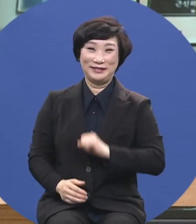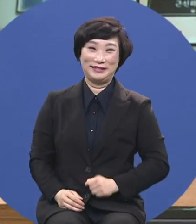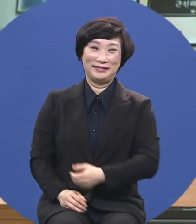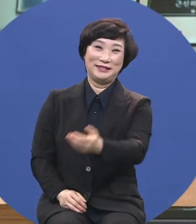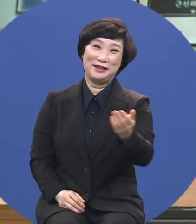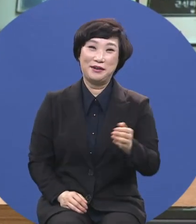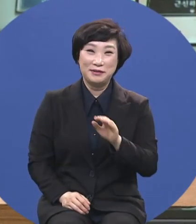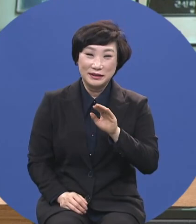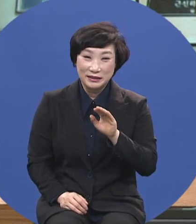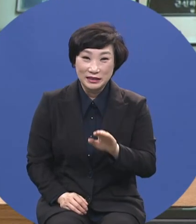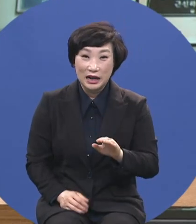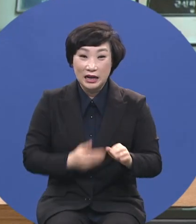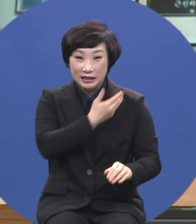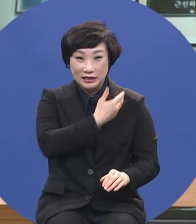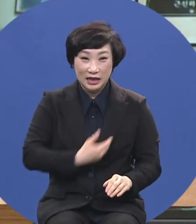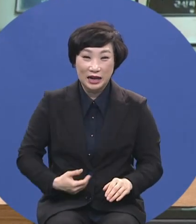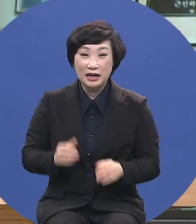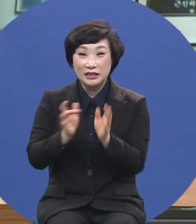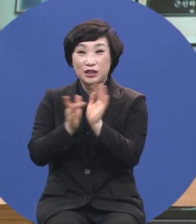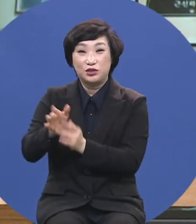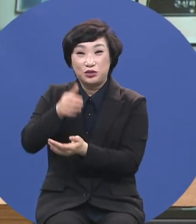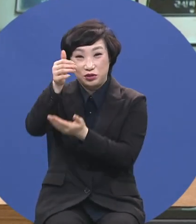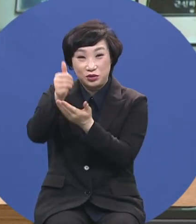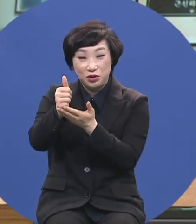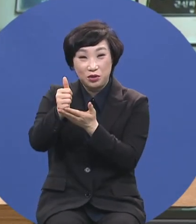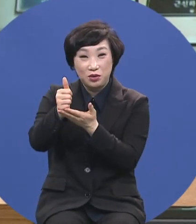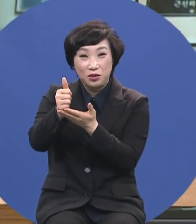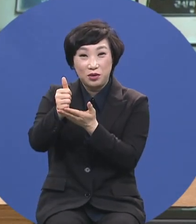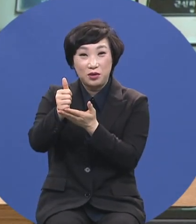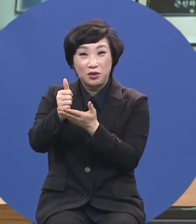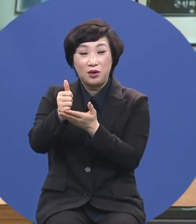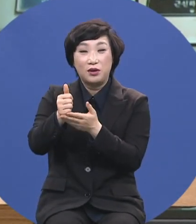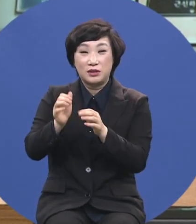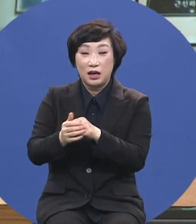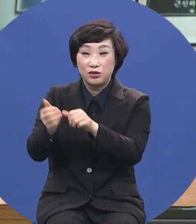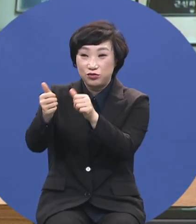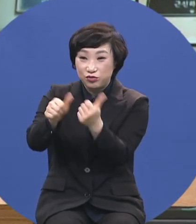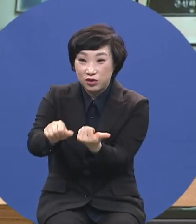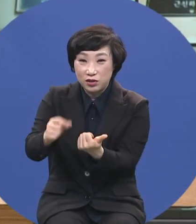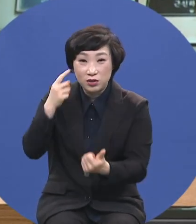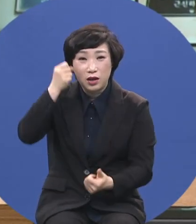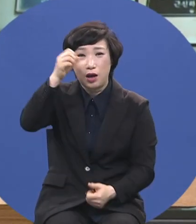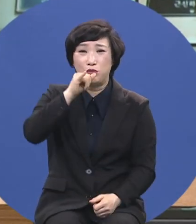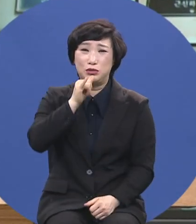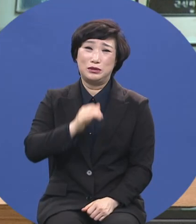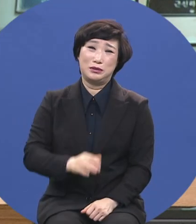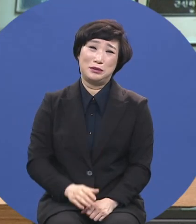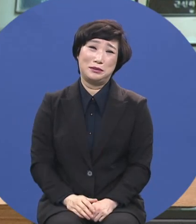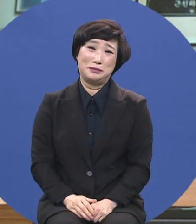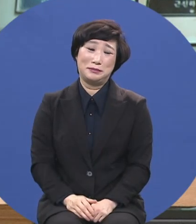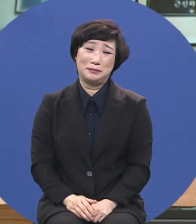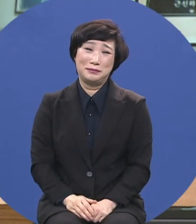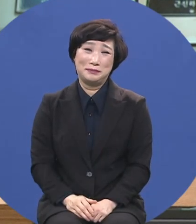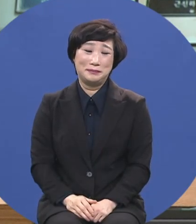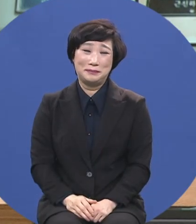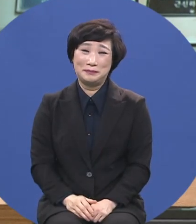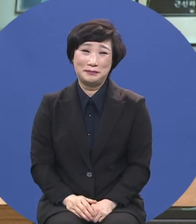여러분, 제자들은 예수 그리스도를 죽었다고 생각했어요.